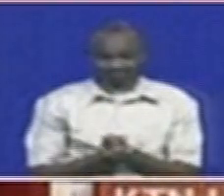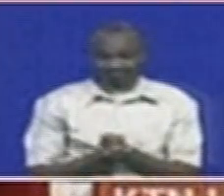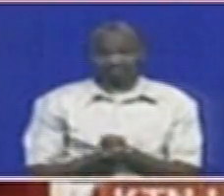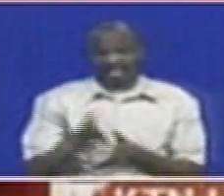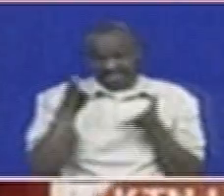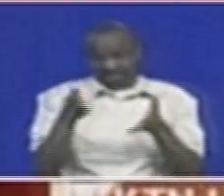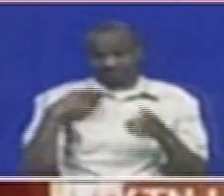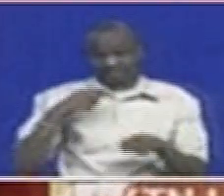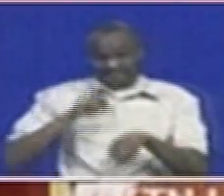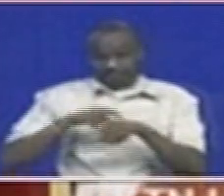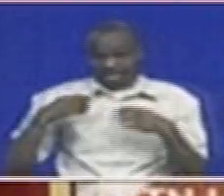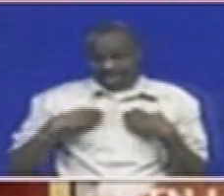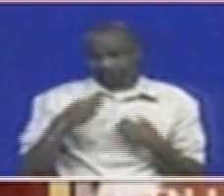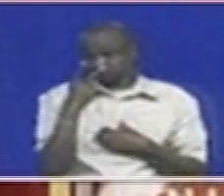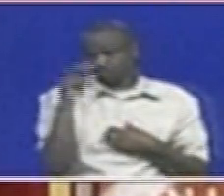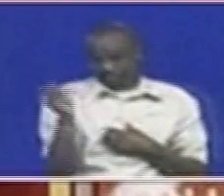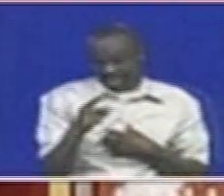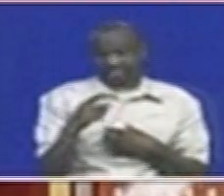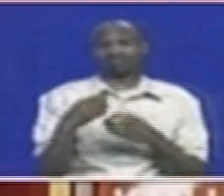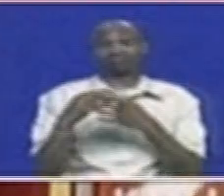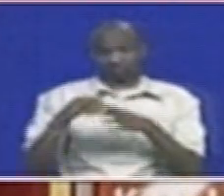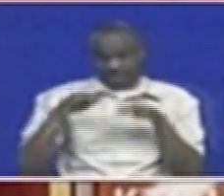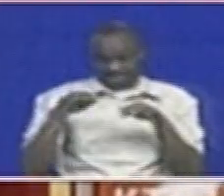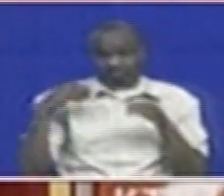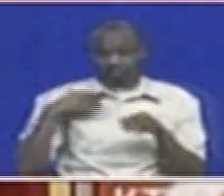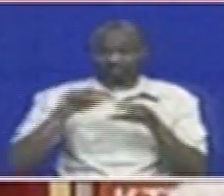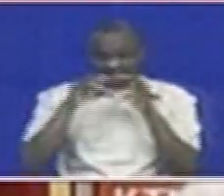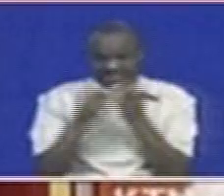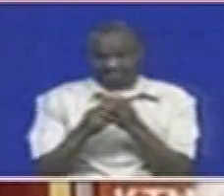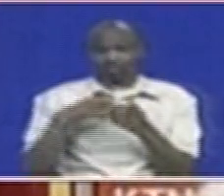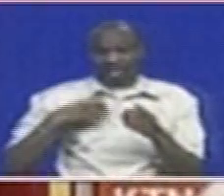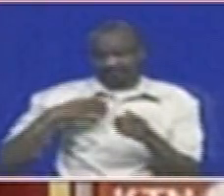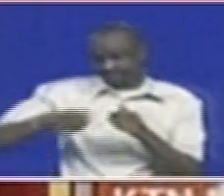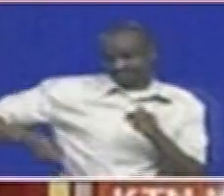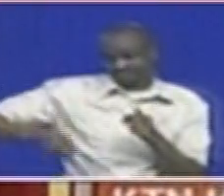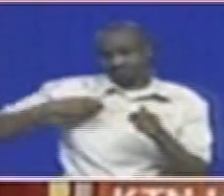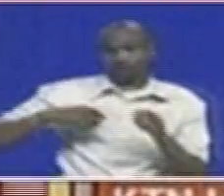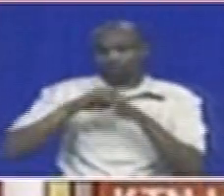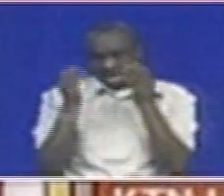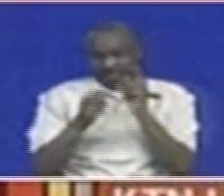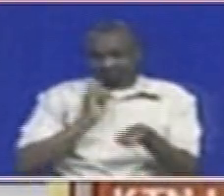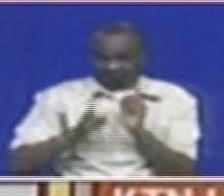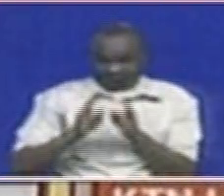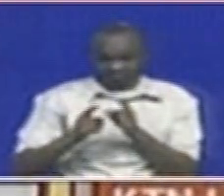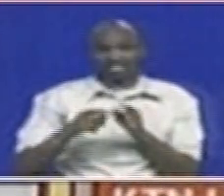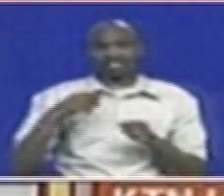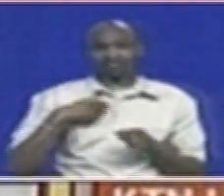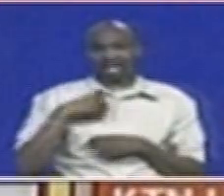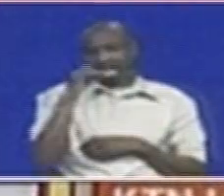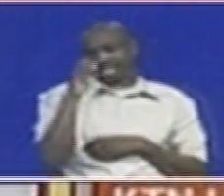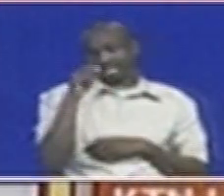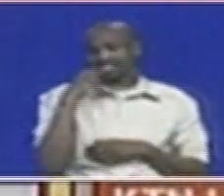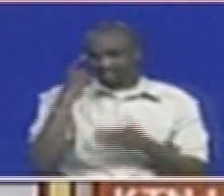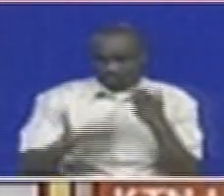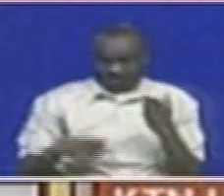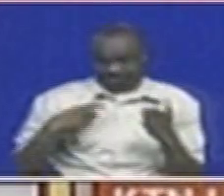Na hatimaye huku ikisalia takriban miezi miwili kabla ya makala ya kwanza ya mbio za dunia za kupokezana kijiti kufanyika, chama cha riadha nchini tayari